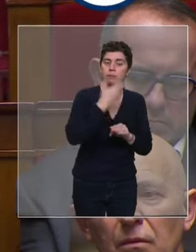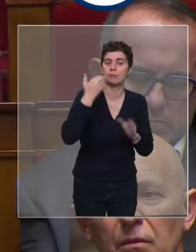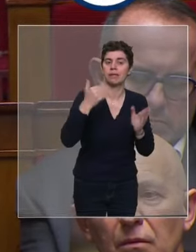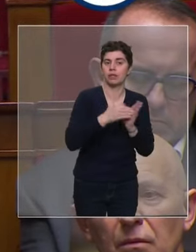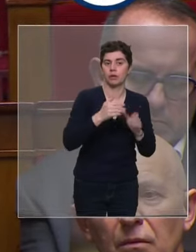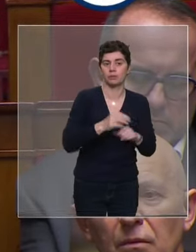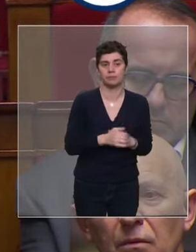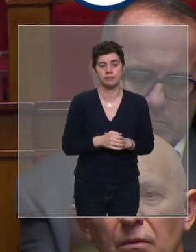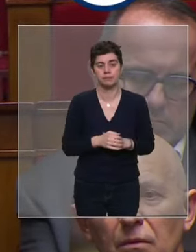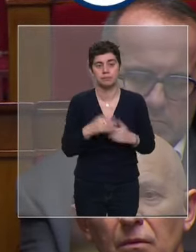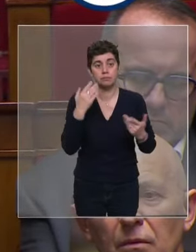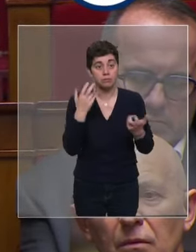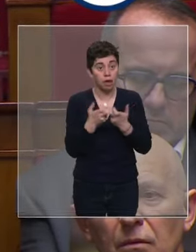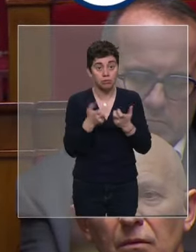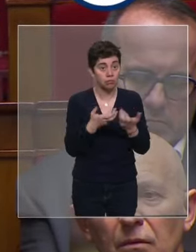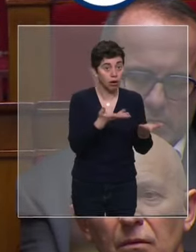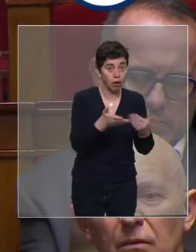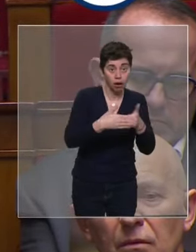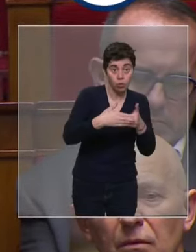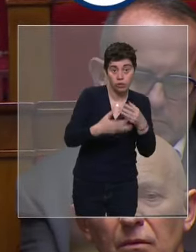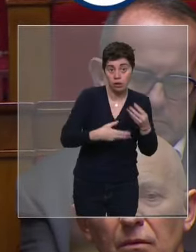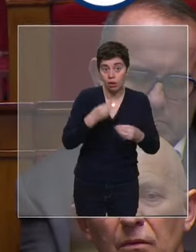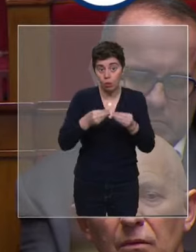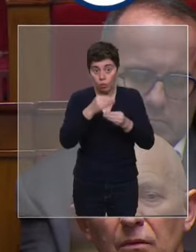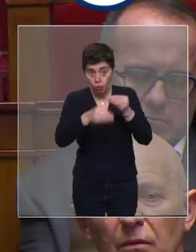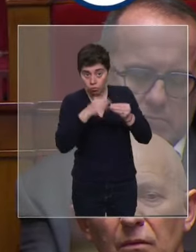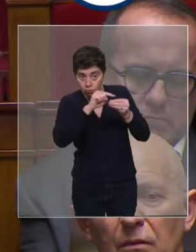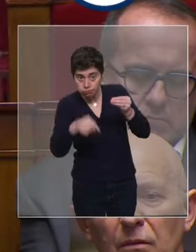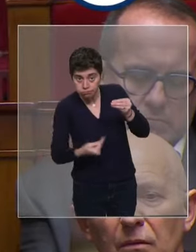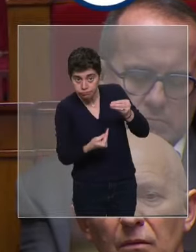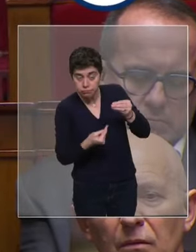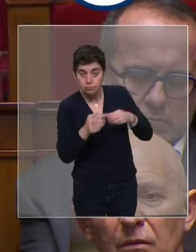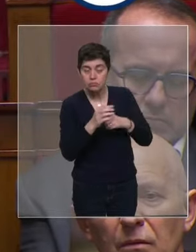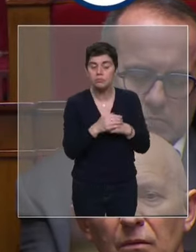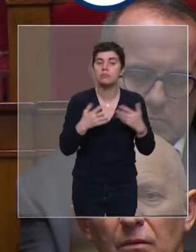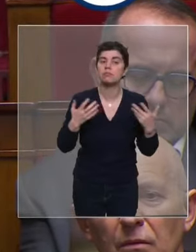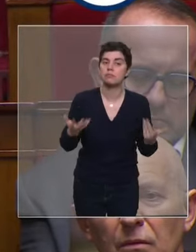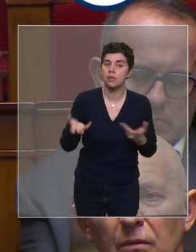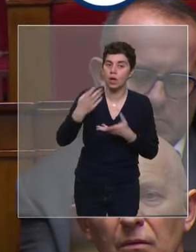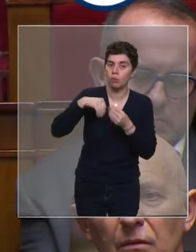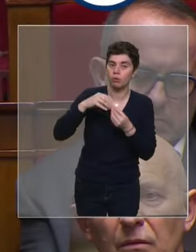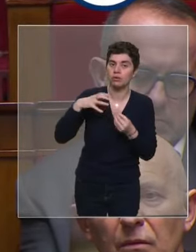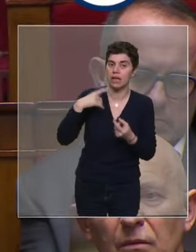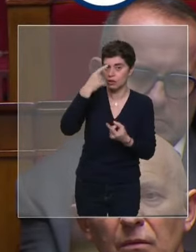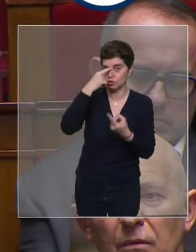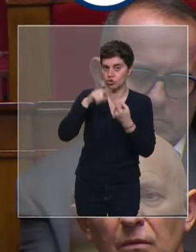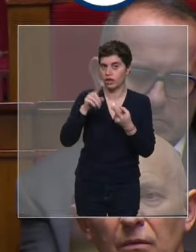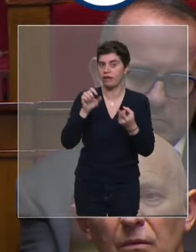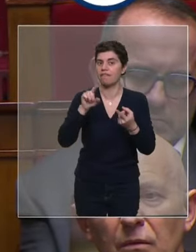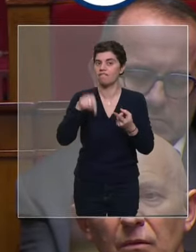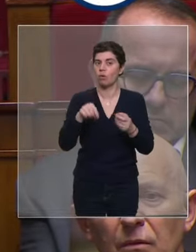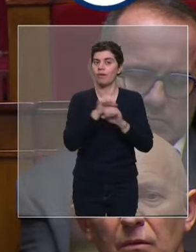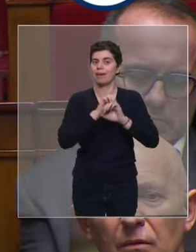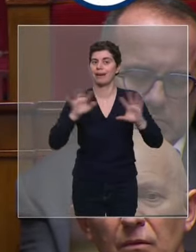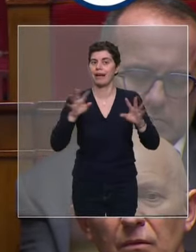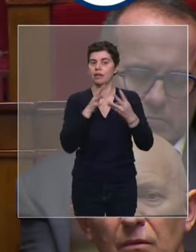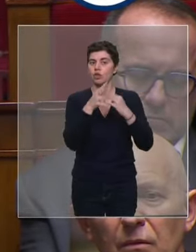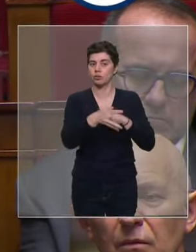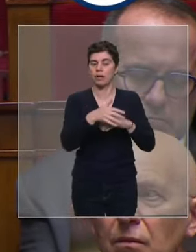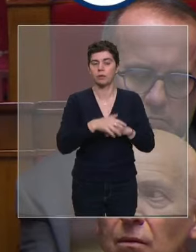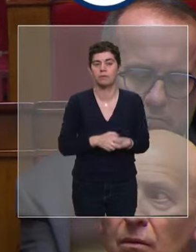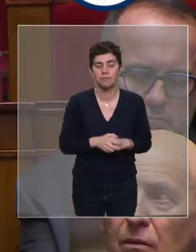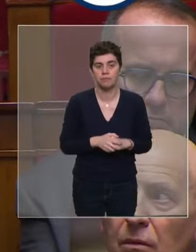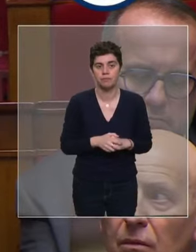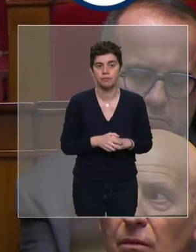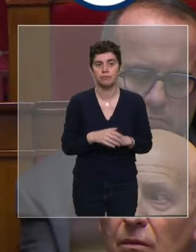ce soit au bout de la rue ou que ce soit au bout du monde. À ces questions de fond s'ajoute aussi un sujet de transparence, Monsieur le Ministre, avec les relations